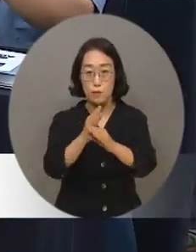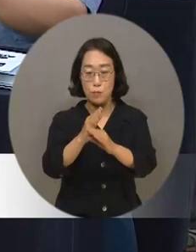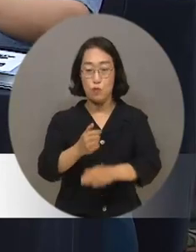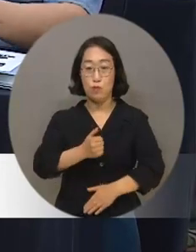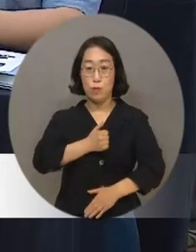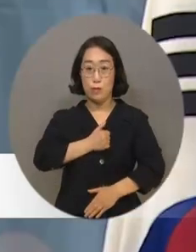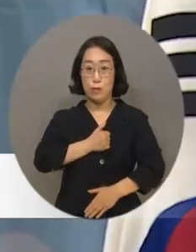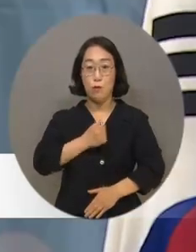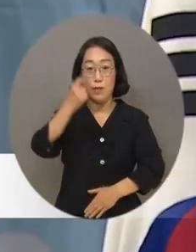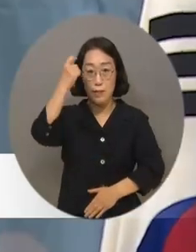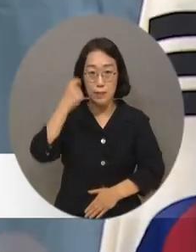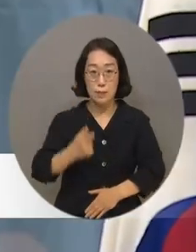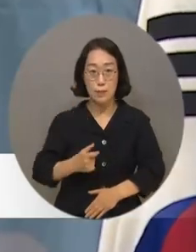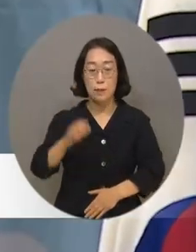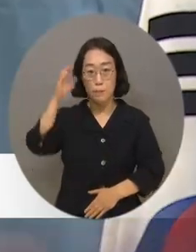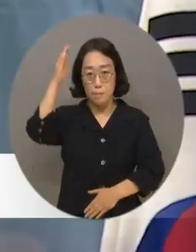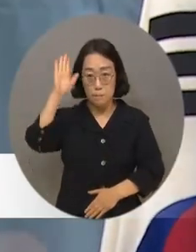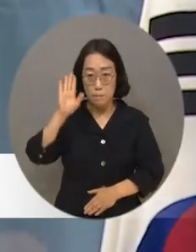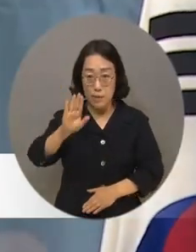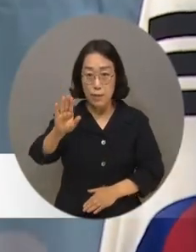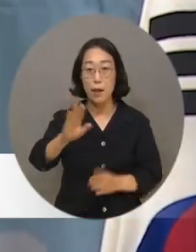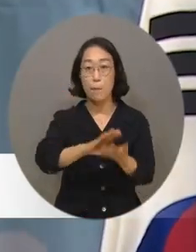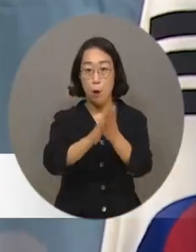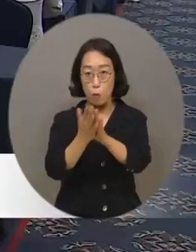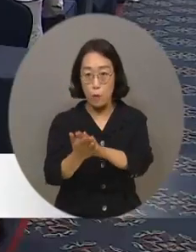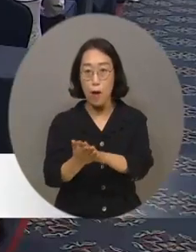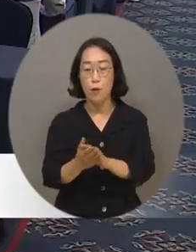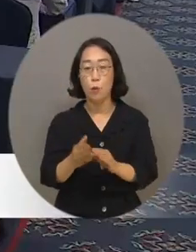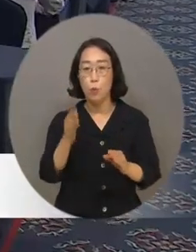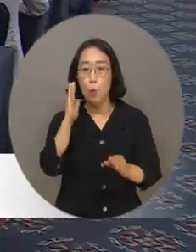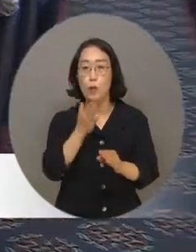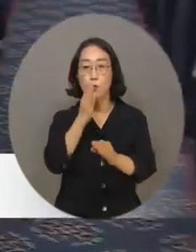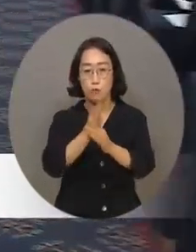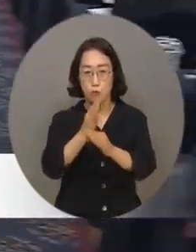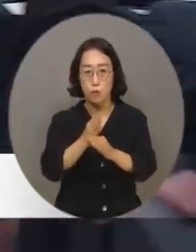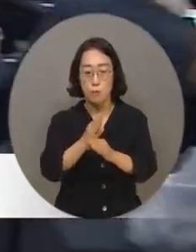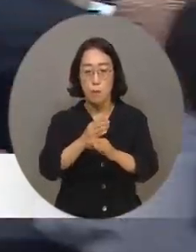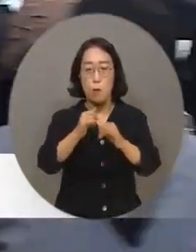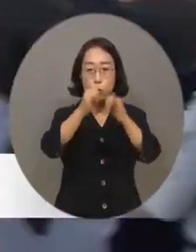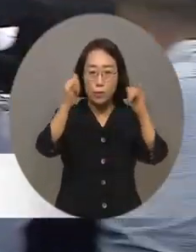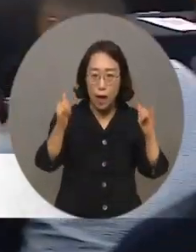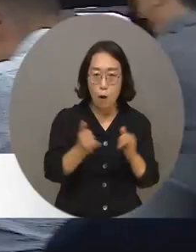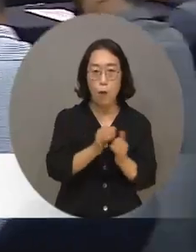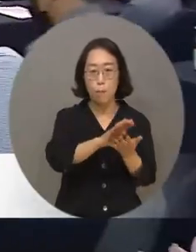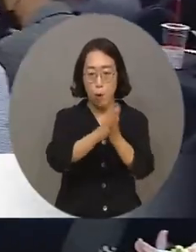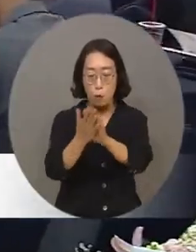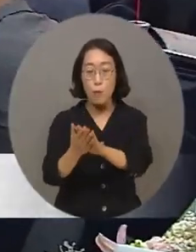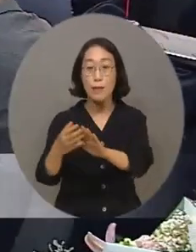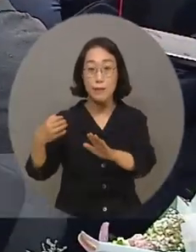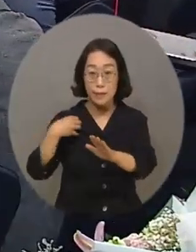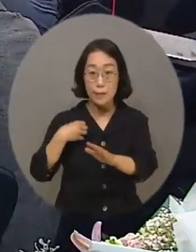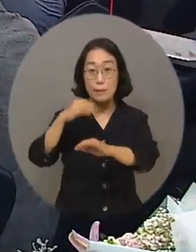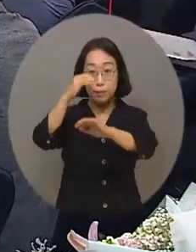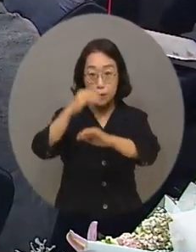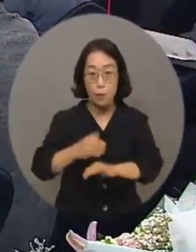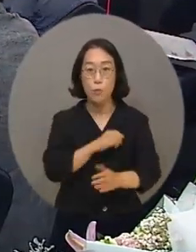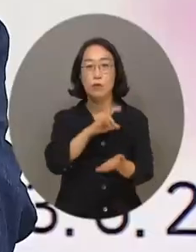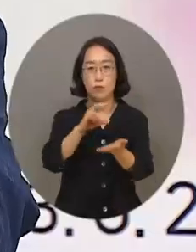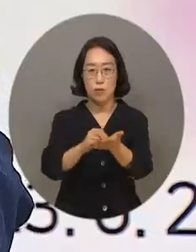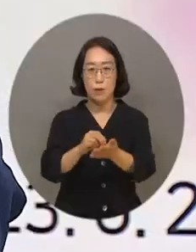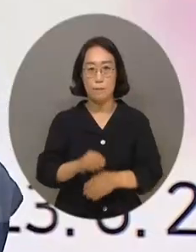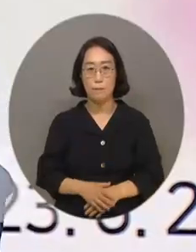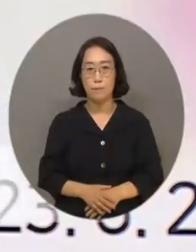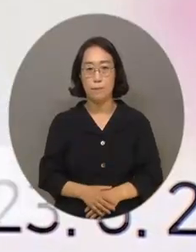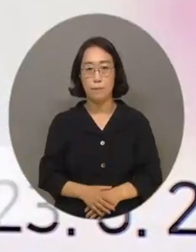미래의 변화를 도모하고자 농민의 중심으로 역동적 농사회 변화와 주도라는 슬로건이 걸렸습니다